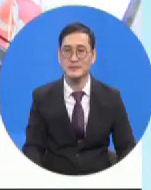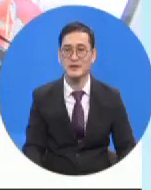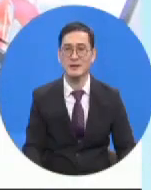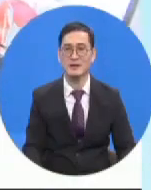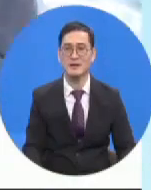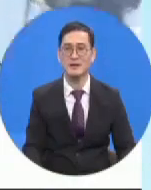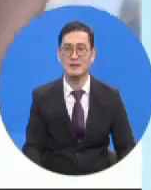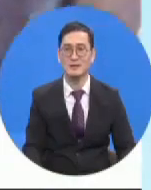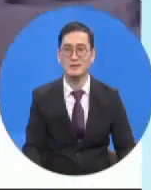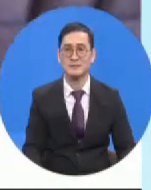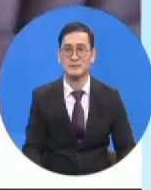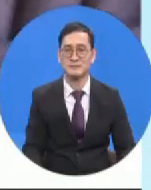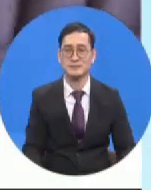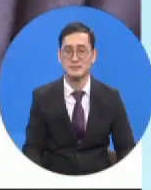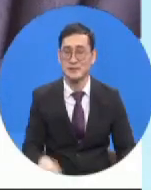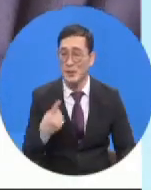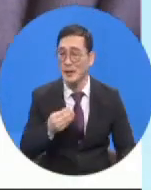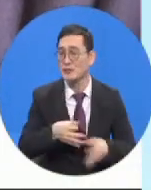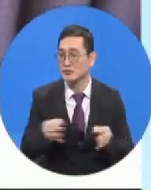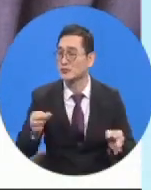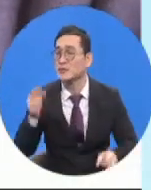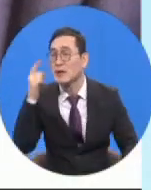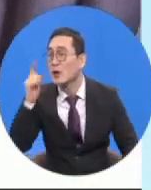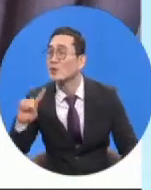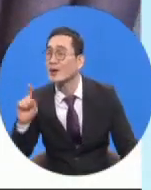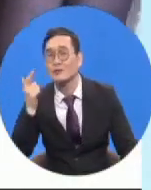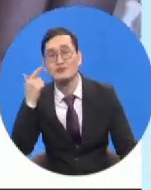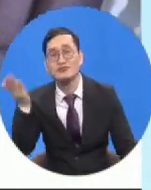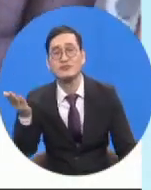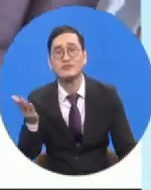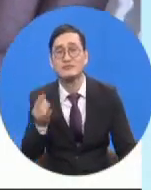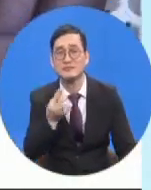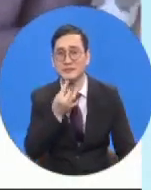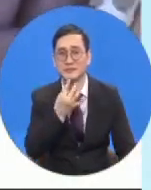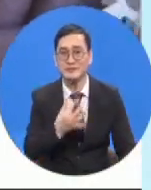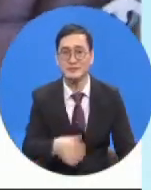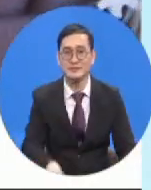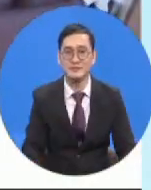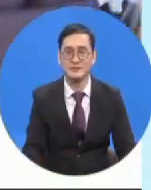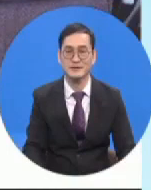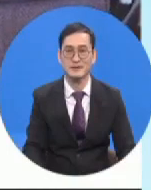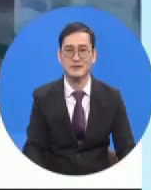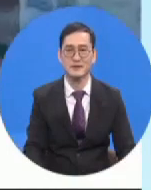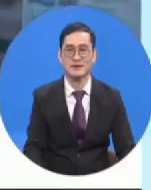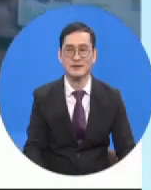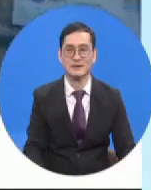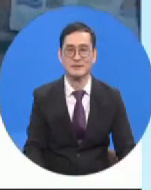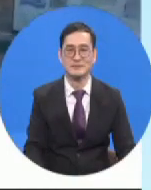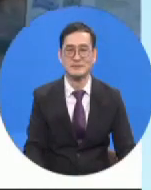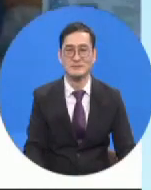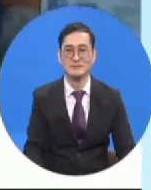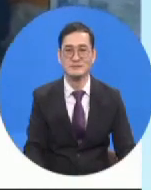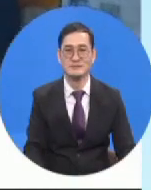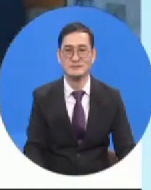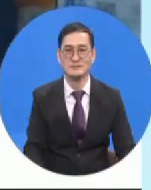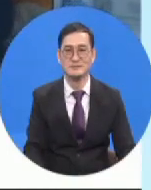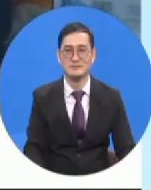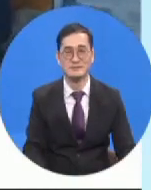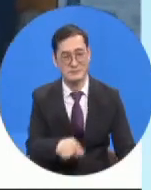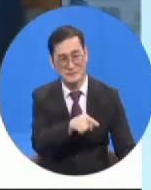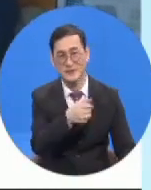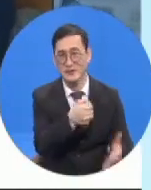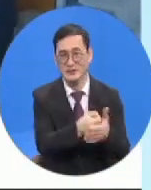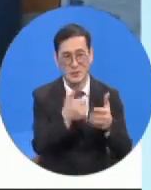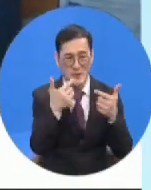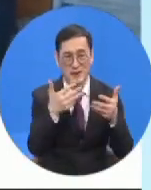이잖아요 이게 그게 과연 아이디어 차원에서 얘기를 한 거고 물론 네. 뭐 대선 후보니까 그런 부분에서 언론이 조명하는 거 뭐 있을 수 있다고 보지만 아직은 제가